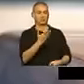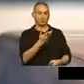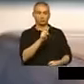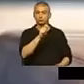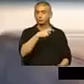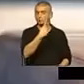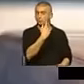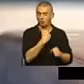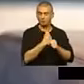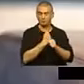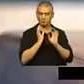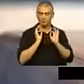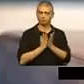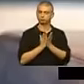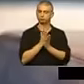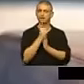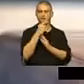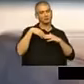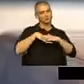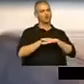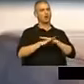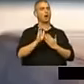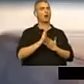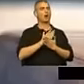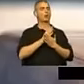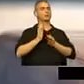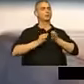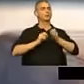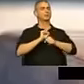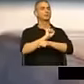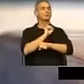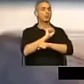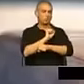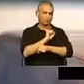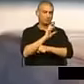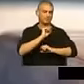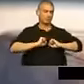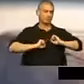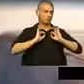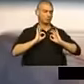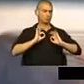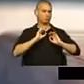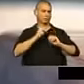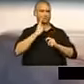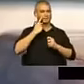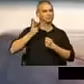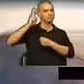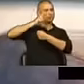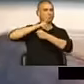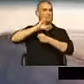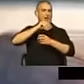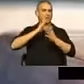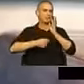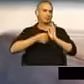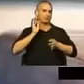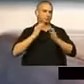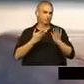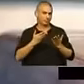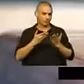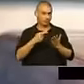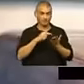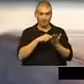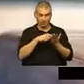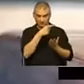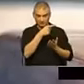מלאכתה נאמ והיא כפופה בהחלטותיה להרעת ערעור והתנהלותה לגורמים הממונים במערכת בתי המשפט היות שמדובר